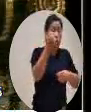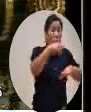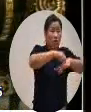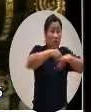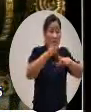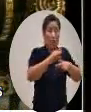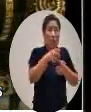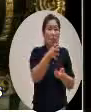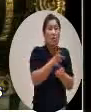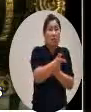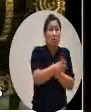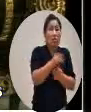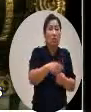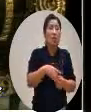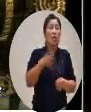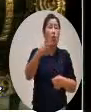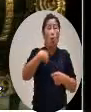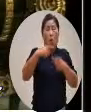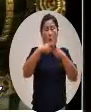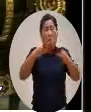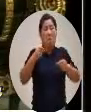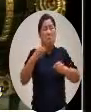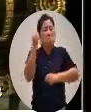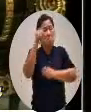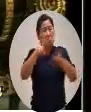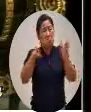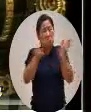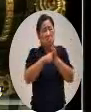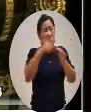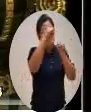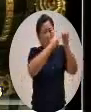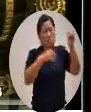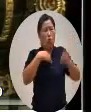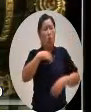那公爲